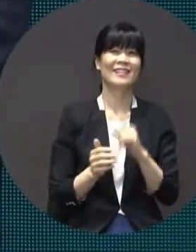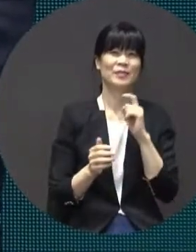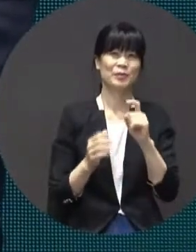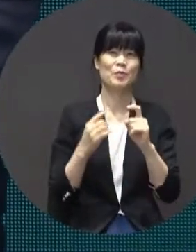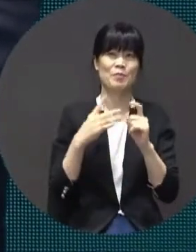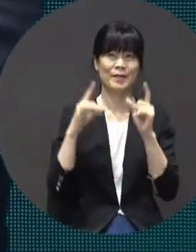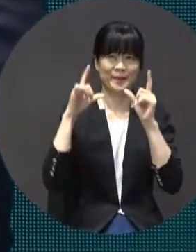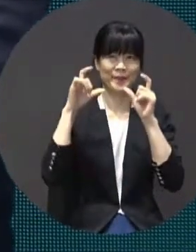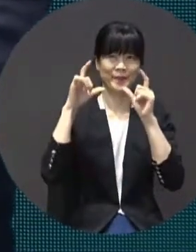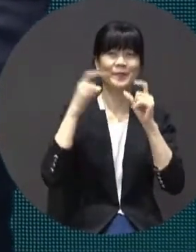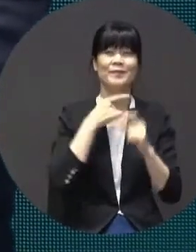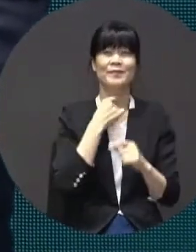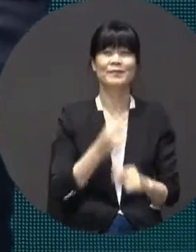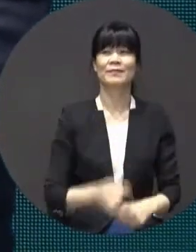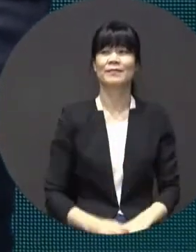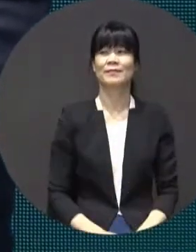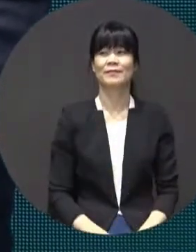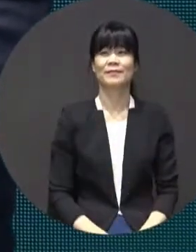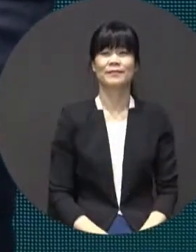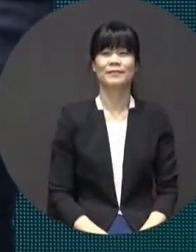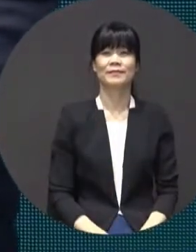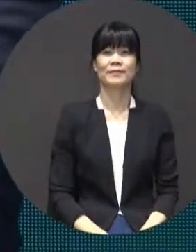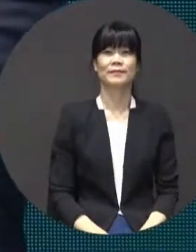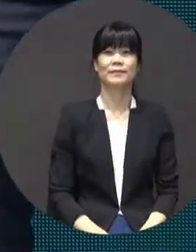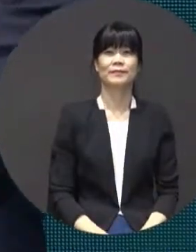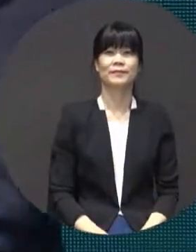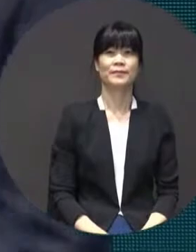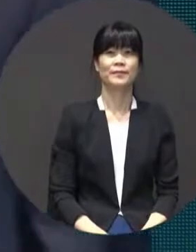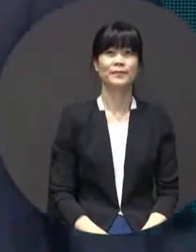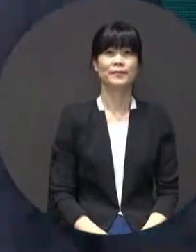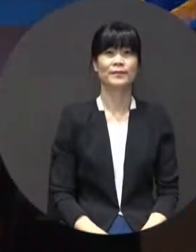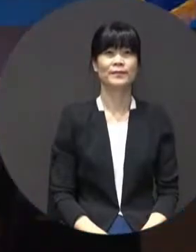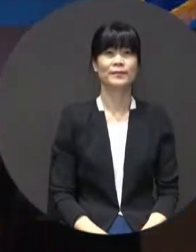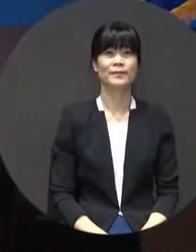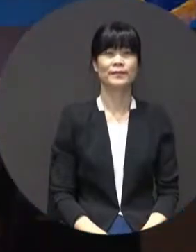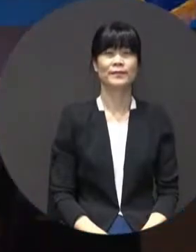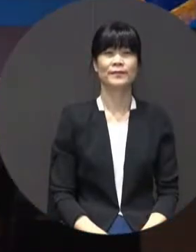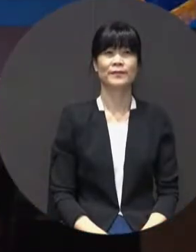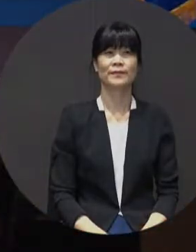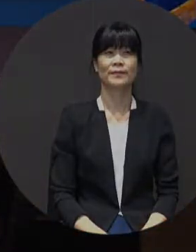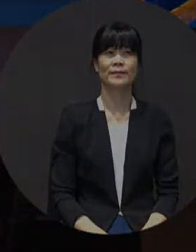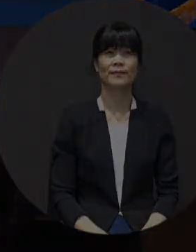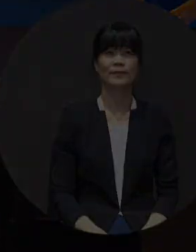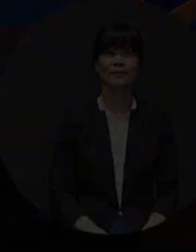주시기 바랍니다. 네, 고맙습니다. 자리로 모시겠습니다.